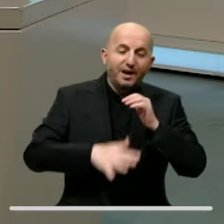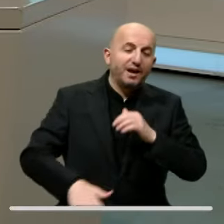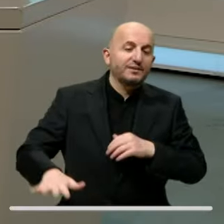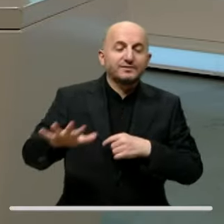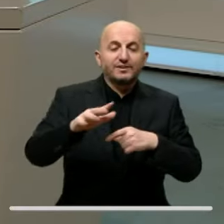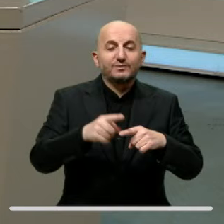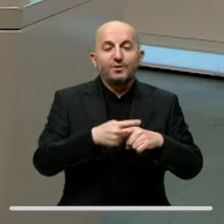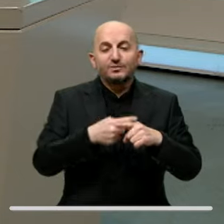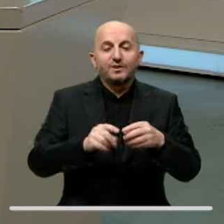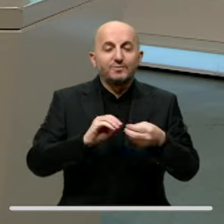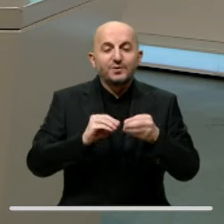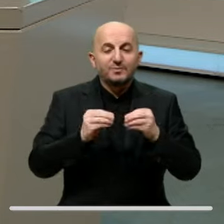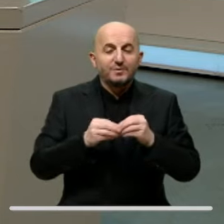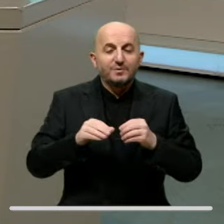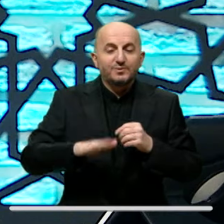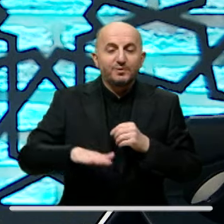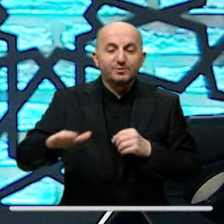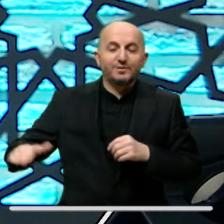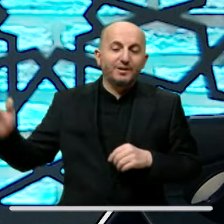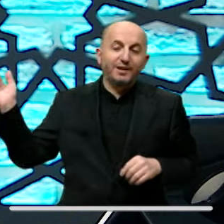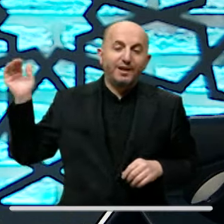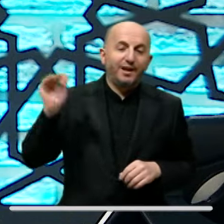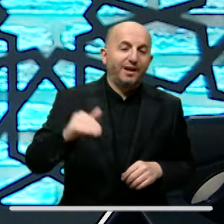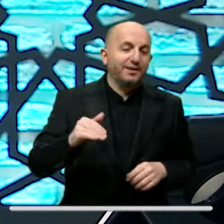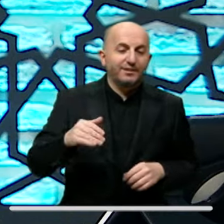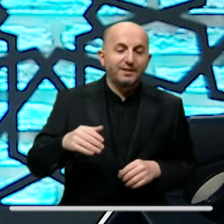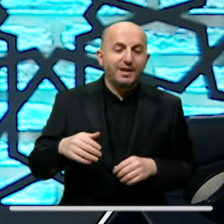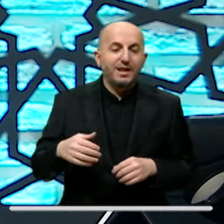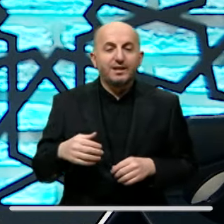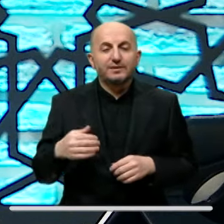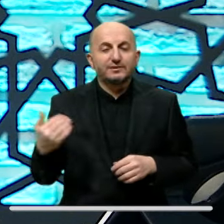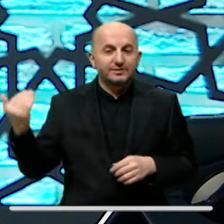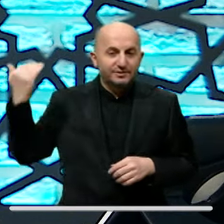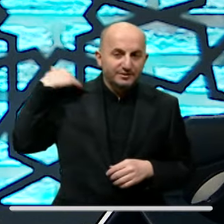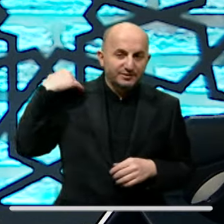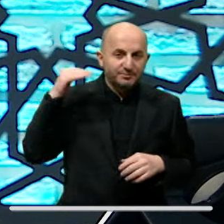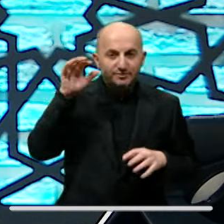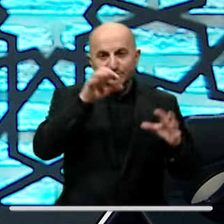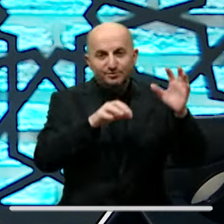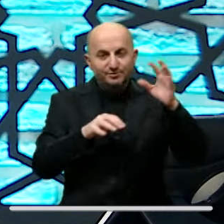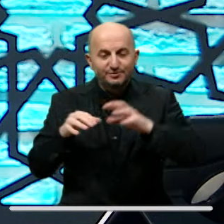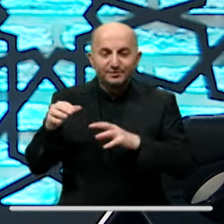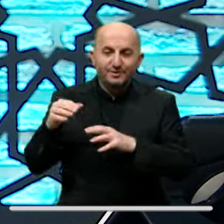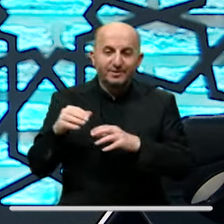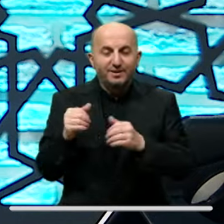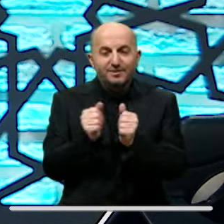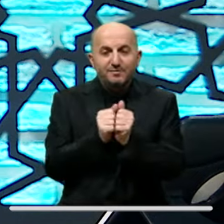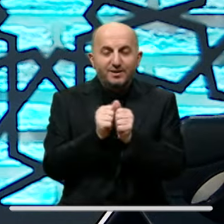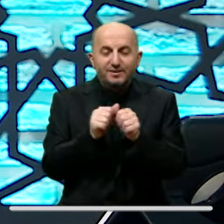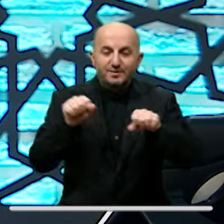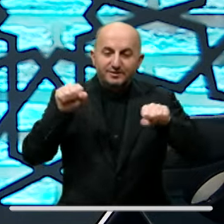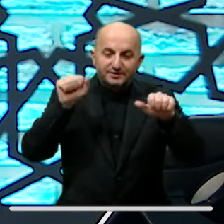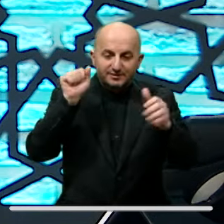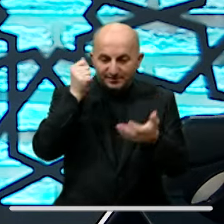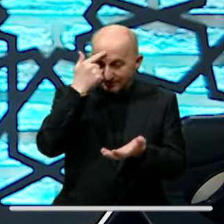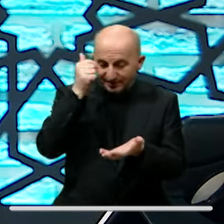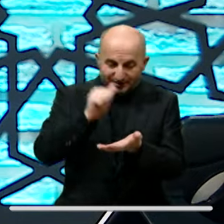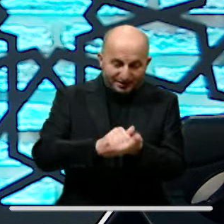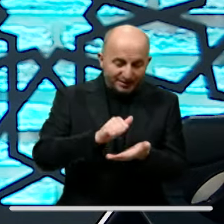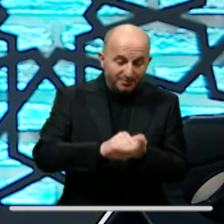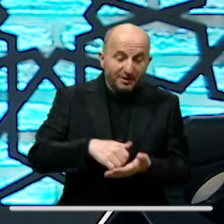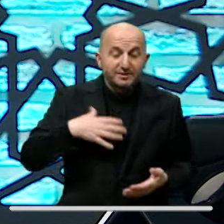ortak sorunu hocam. Çocuklarımız geliyorlar, işte paçamızdan tutuyorlar, secdeye çıktığımız zaman üstümüze geliyorlar, beraber secde etmek istiyorlar.